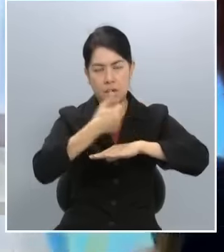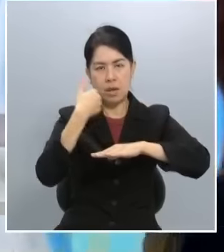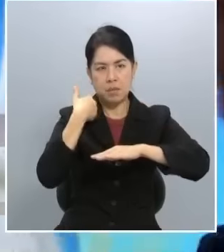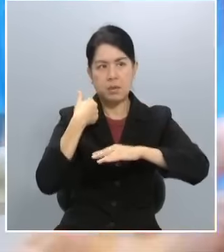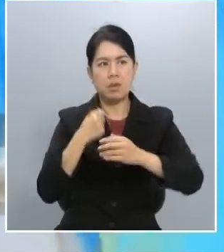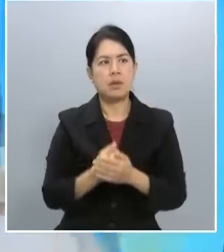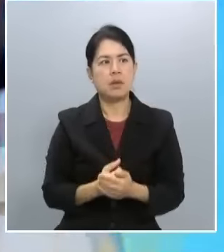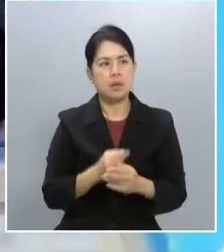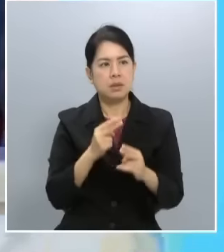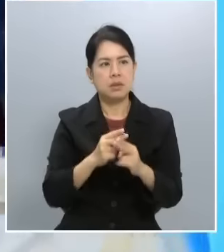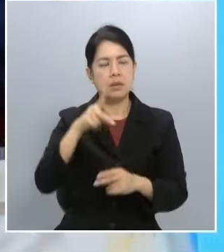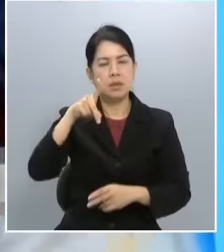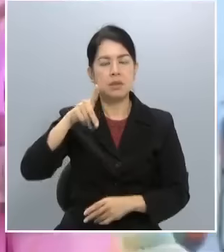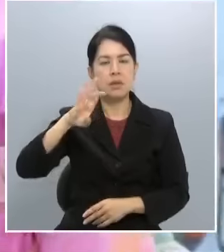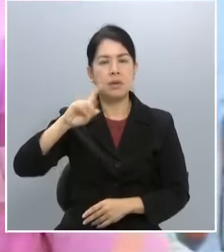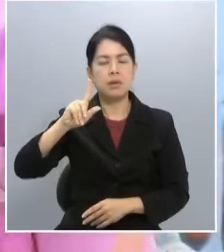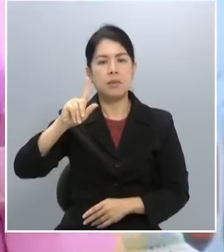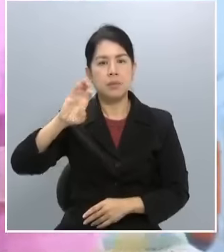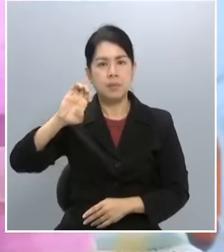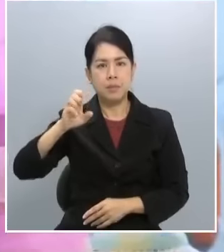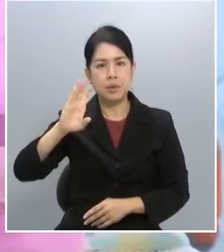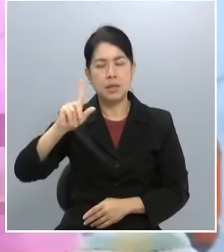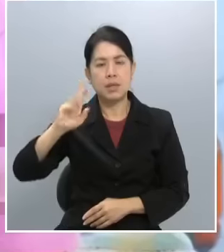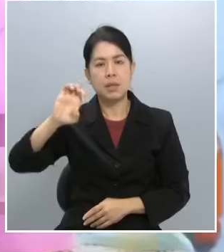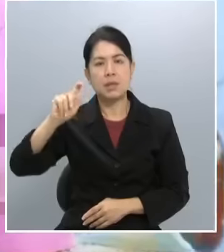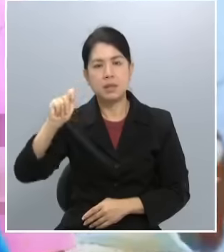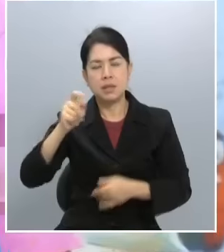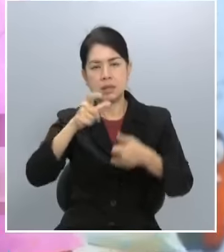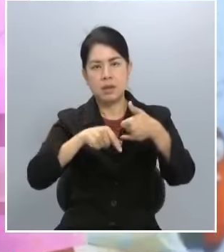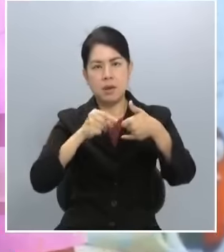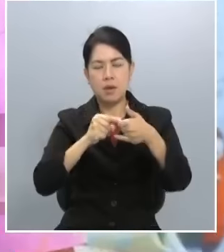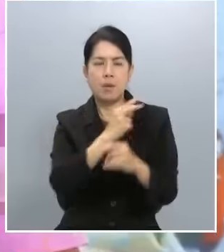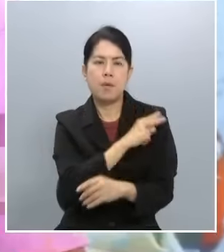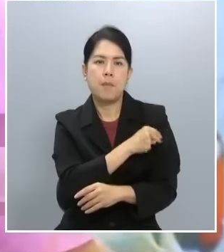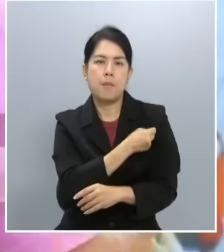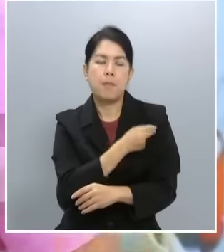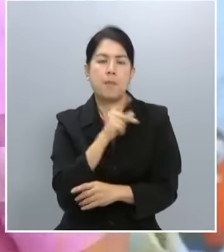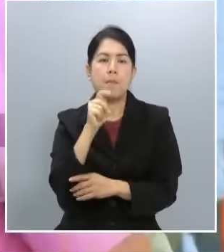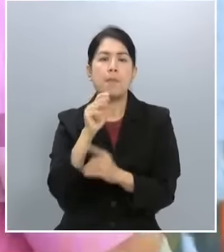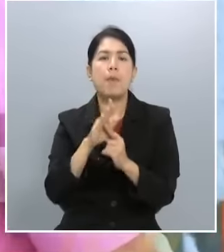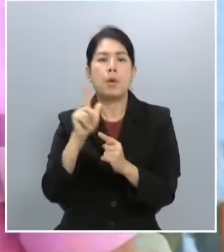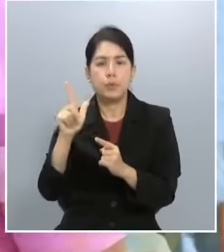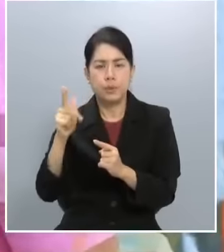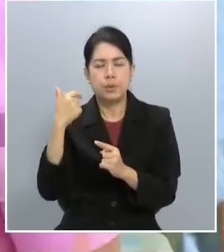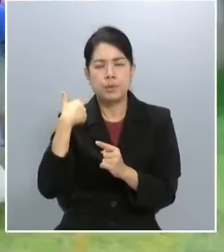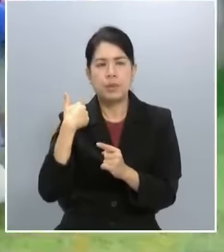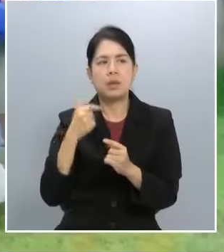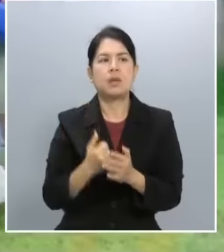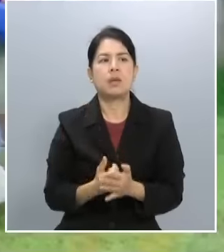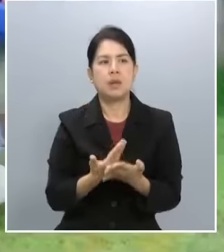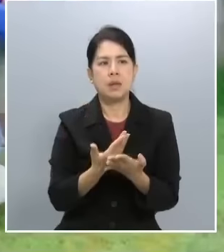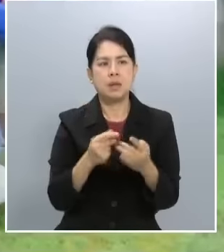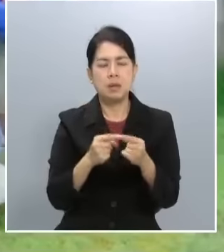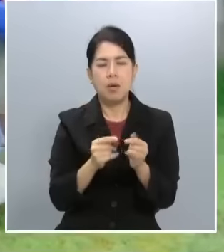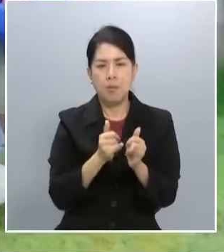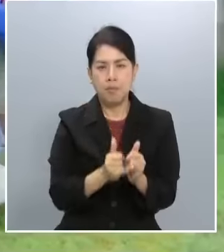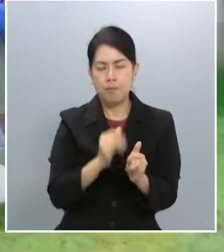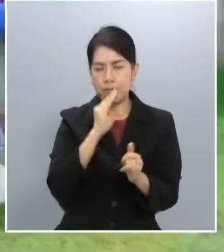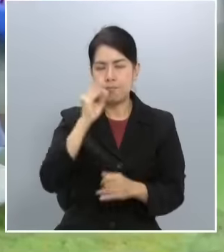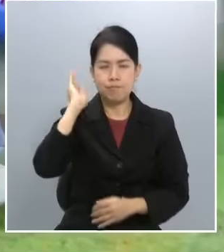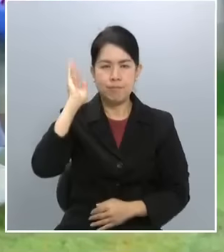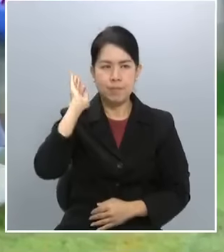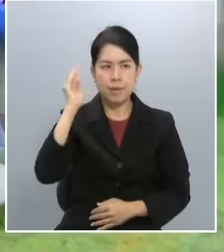ะก็ยังมีนายแพทย์ตุลสิทธิสมบงซึ่งเป็นแนวร่วมกลุ่มเสื้อหลากสีร่วมในแถลงการ